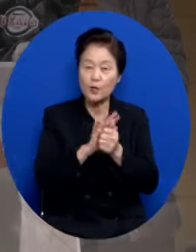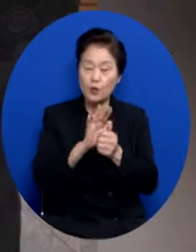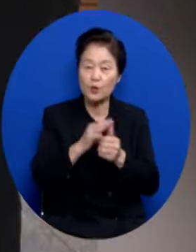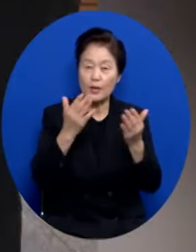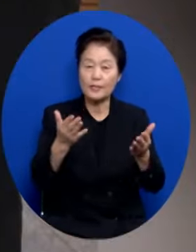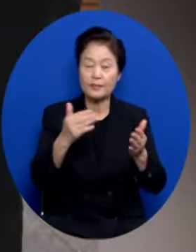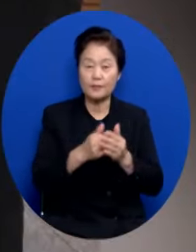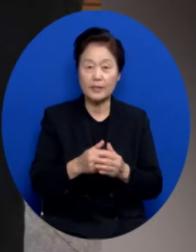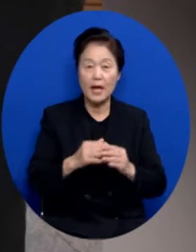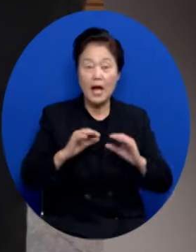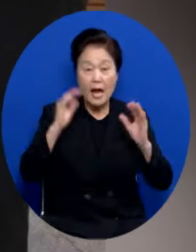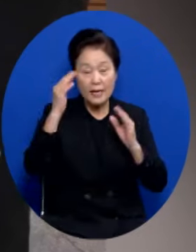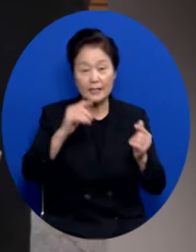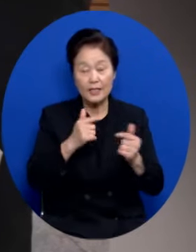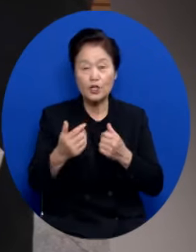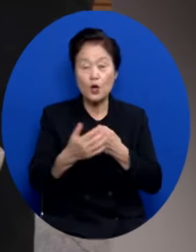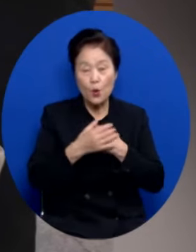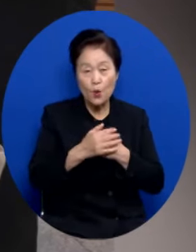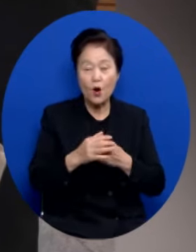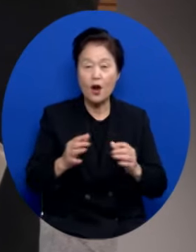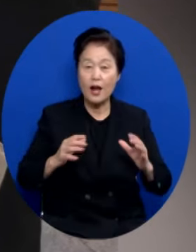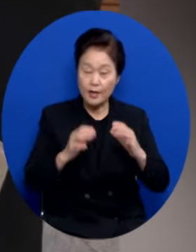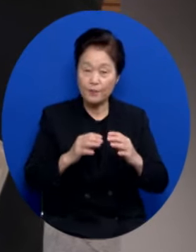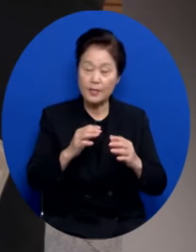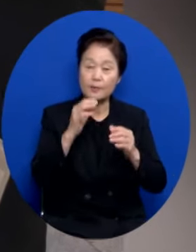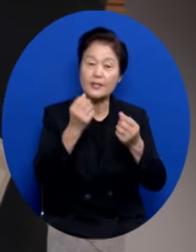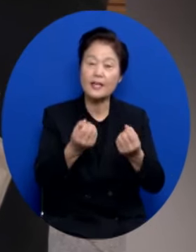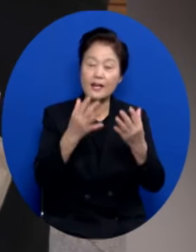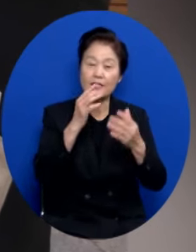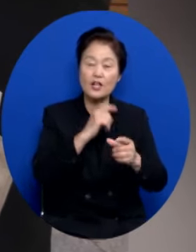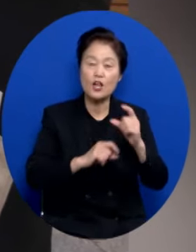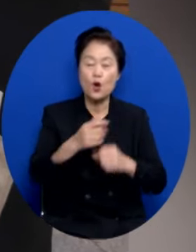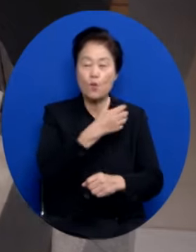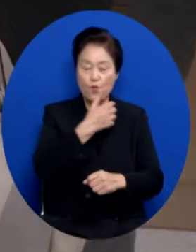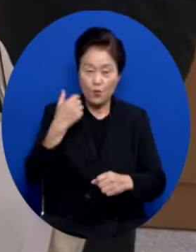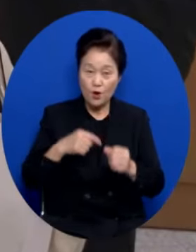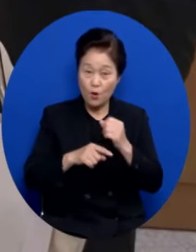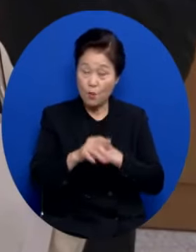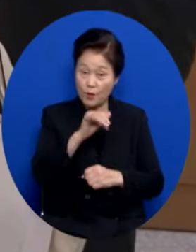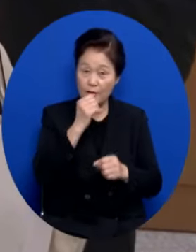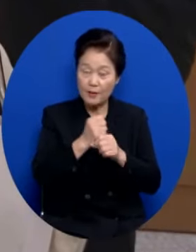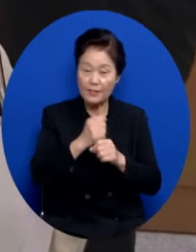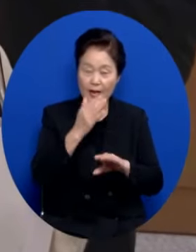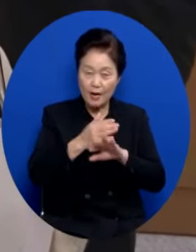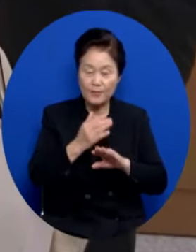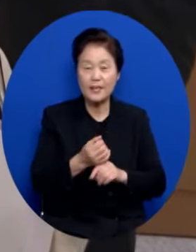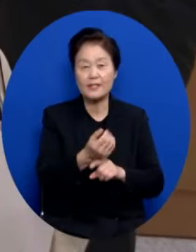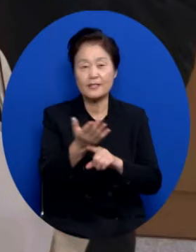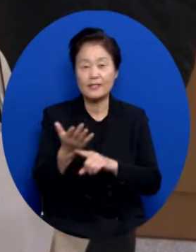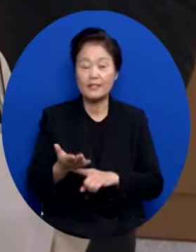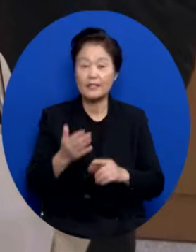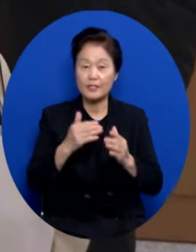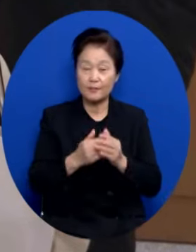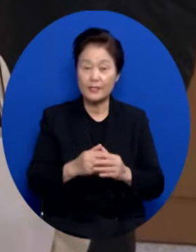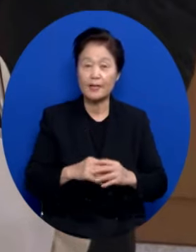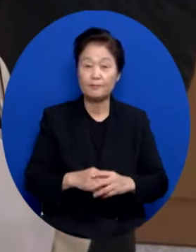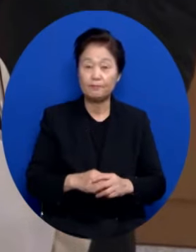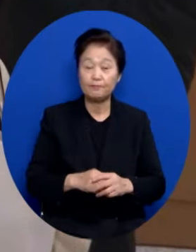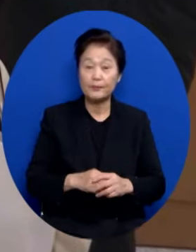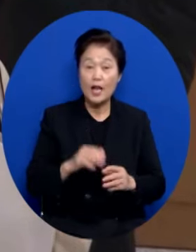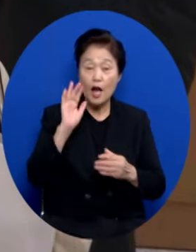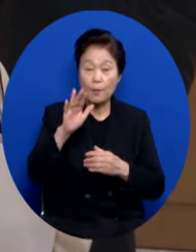ISF 국제학생회는 후원과 협력이 이번 대회를 더 풍성하고 의미 있게 만들었다며 감사를 표했습니다. 글로벌